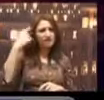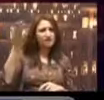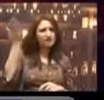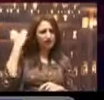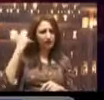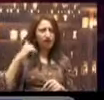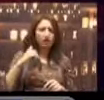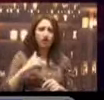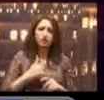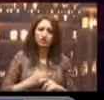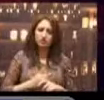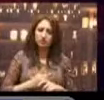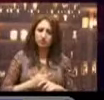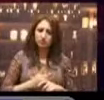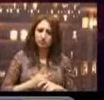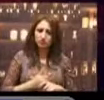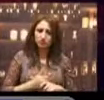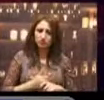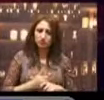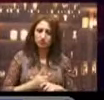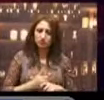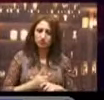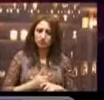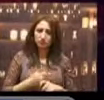موقف يعني